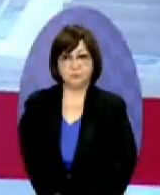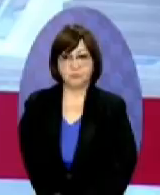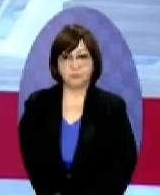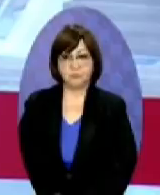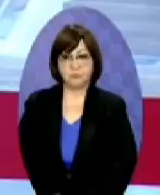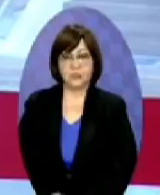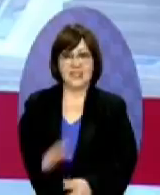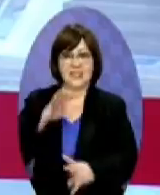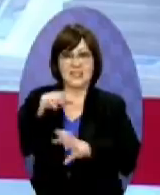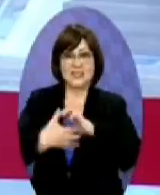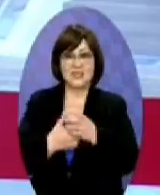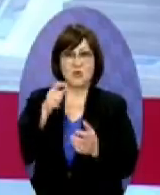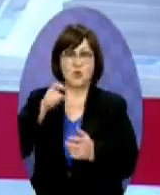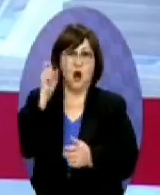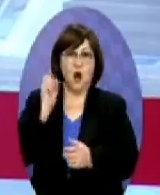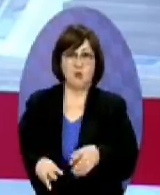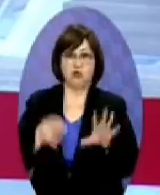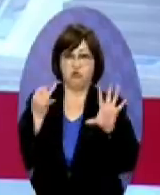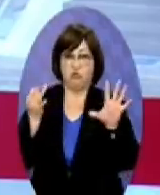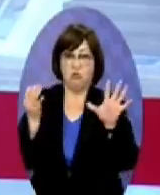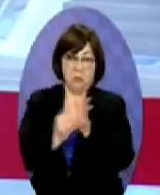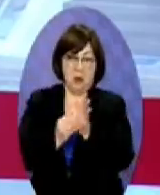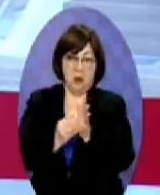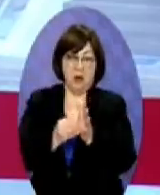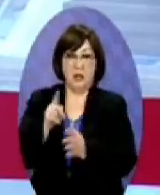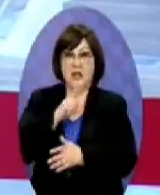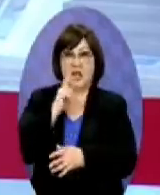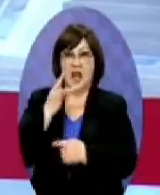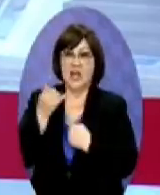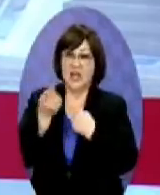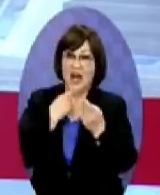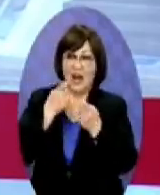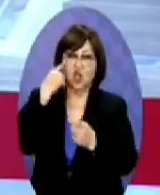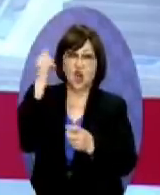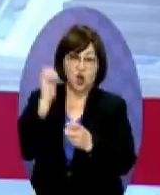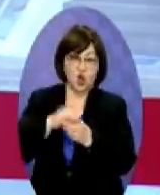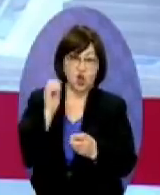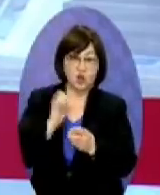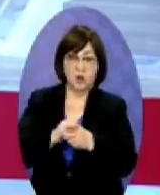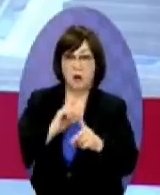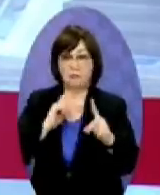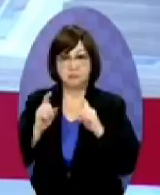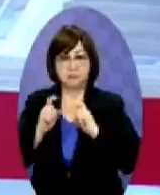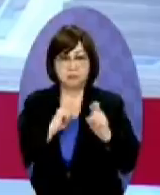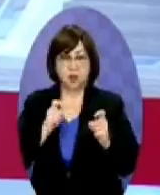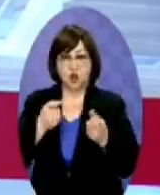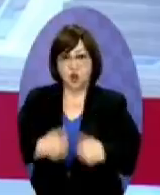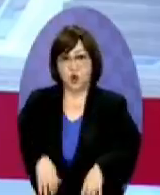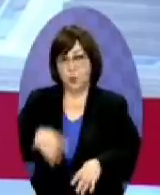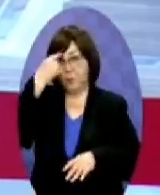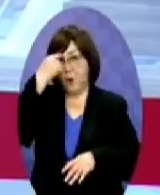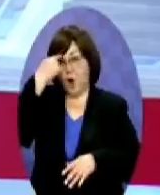За дэлхийн хүн ам нийт 7000 гаруй хэлээр ярьж ойлголцож байна. Эдгээрээс бидний төрлөх монгол хэл